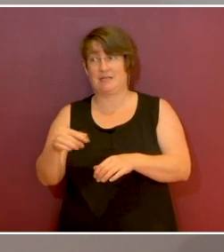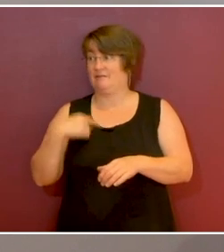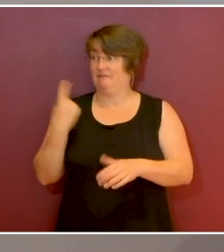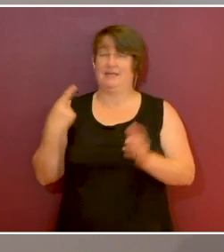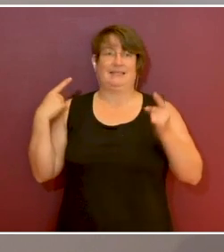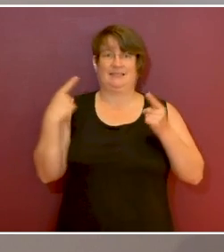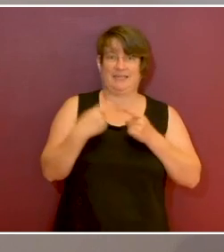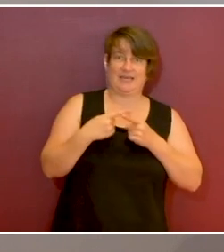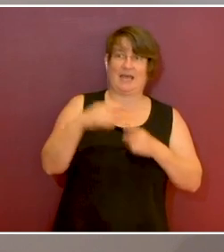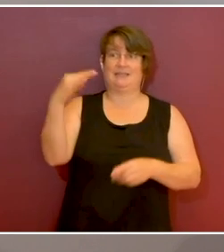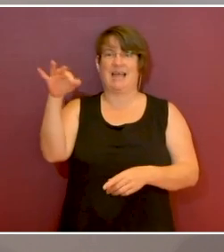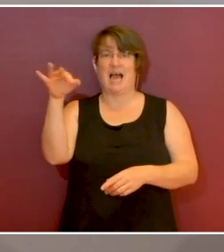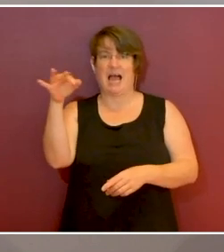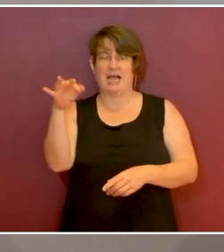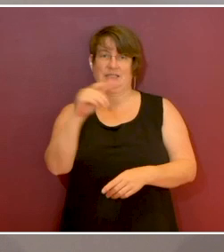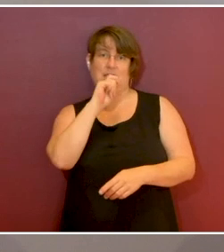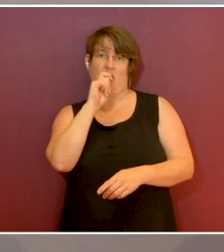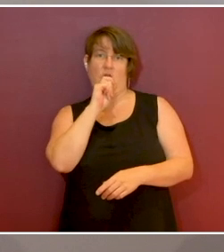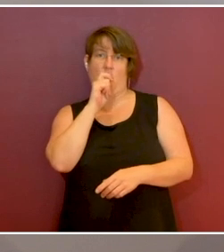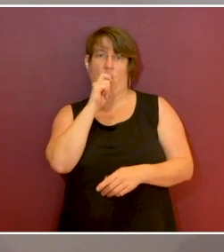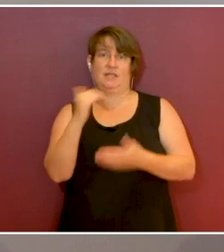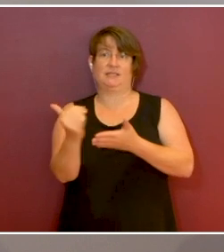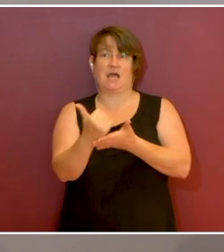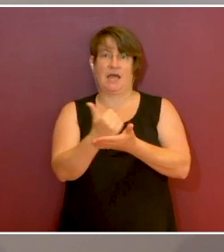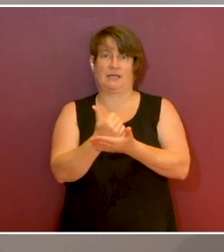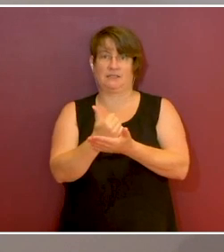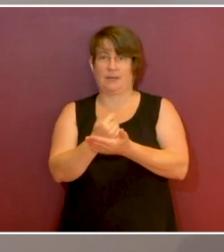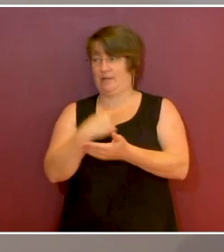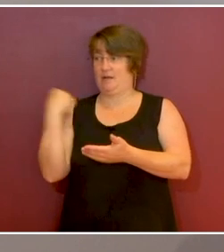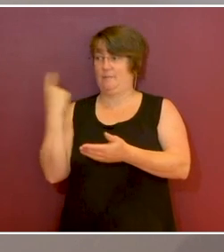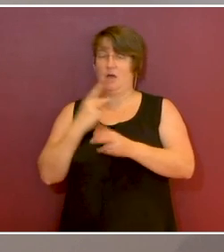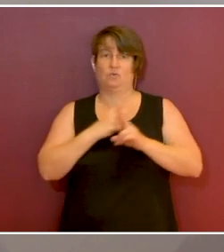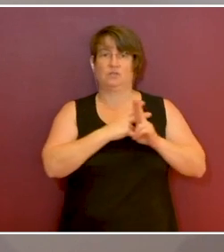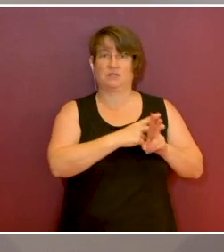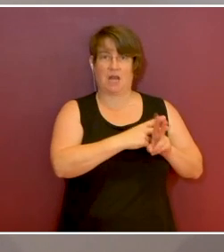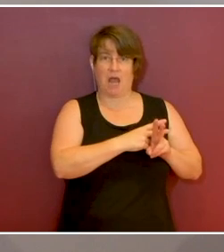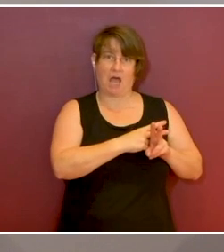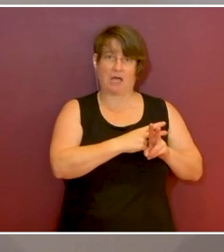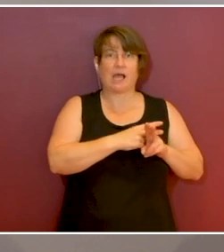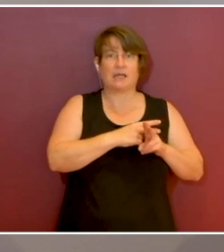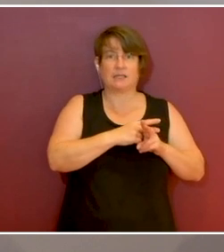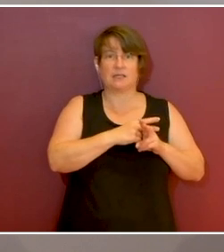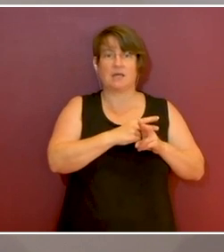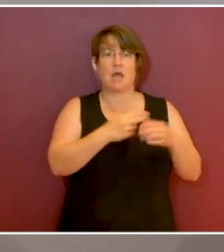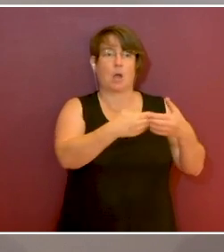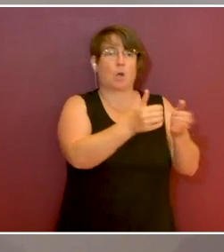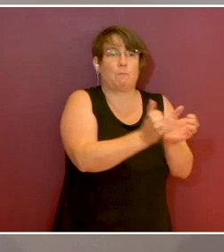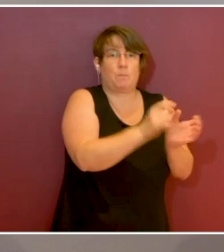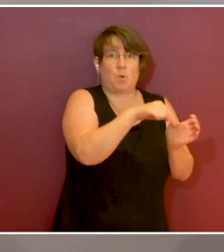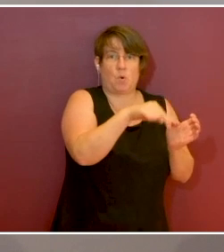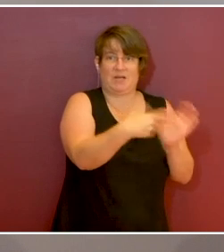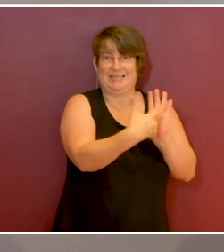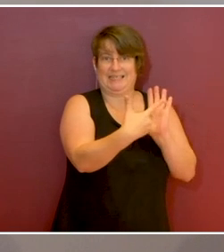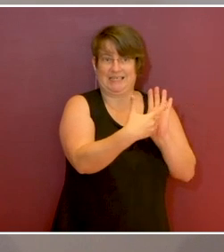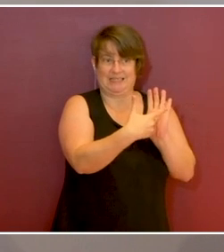Einzelabstriche, also diese Lollis eingesammelt, bei uns gelagert, die gepoolt, getestet. Und wenn ein Pool positiv ist, können wir den